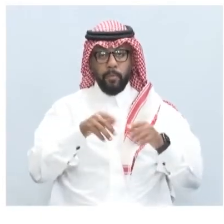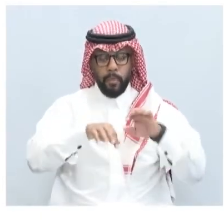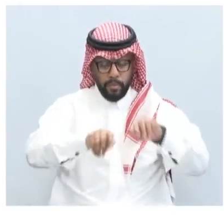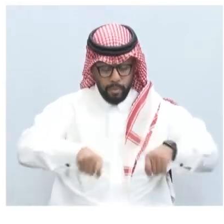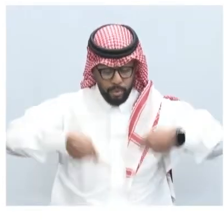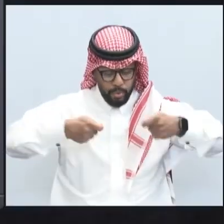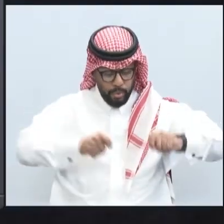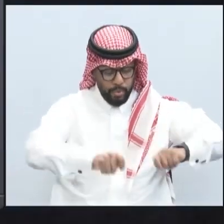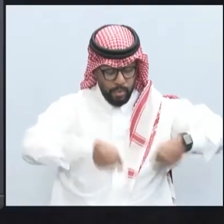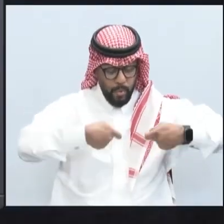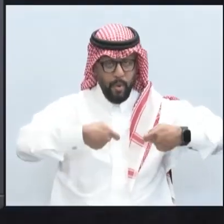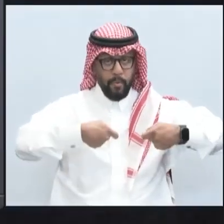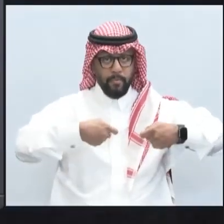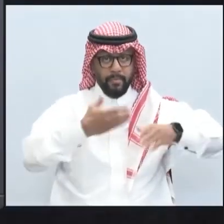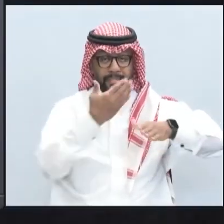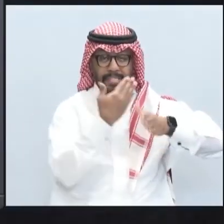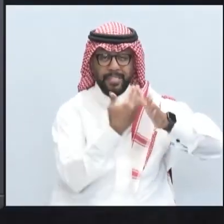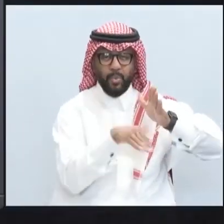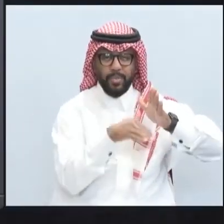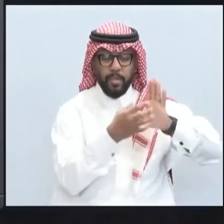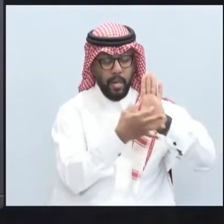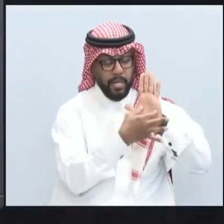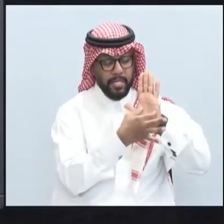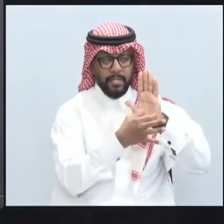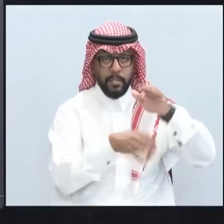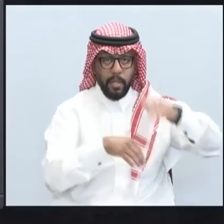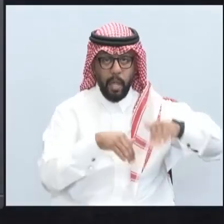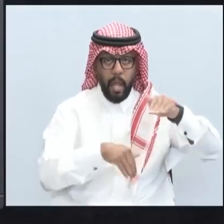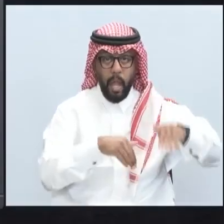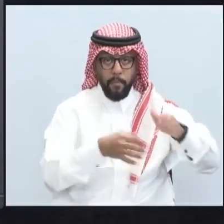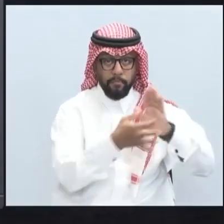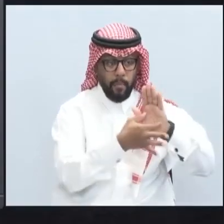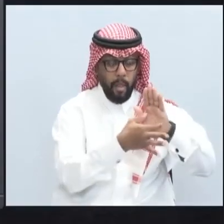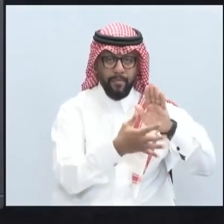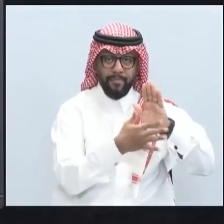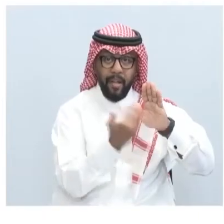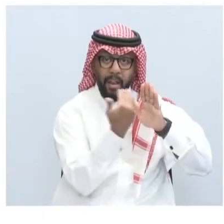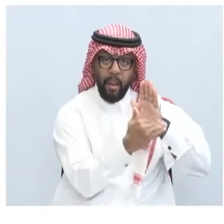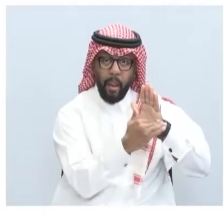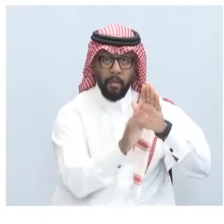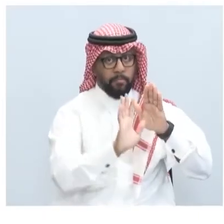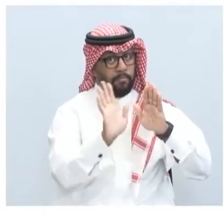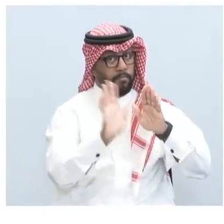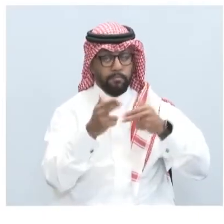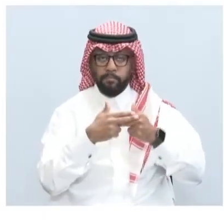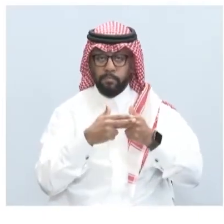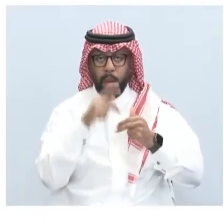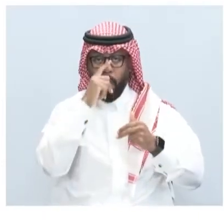الكعبين يا رب لا يستر الكعبين فاذا